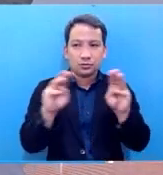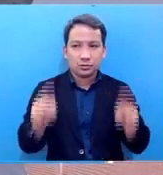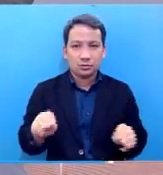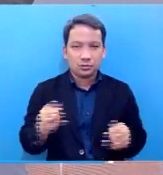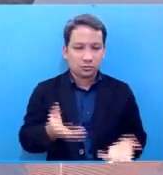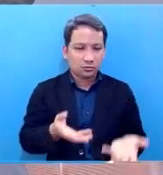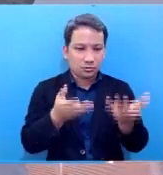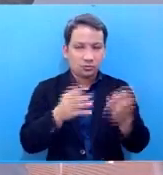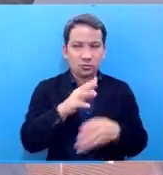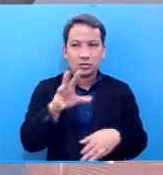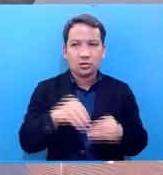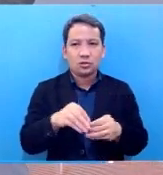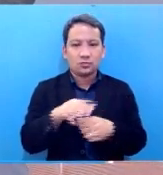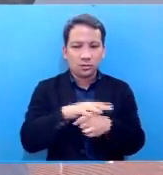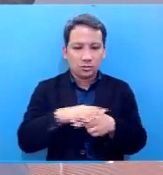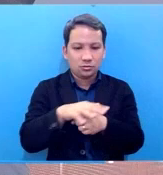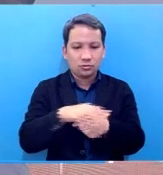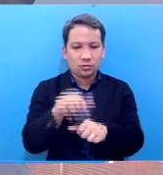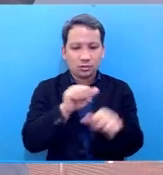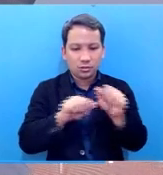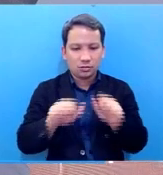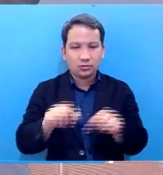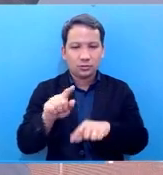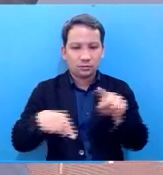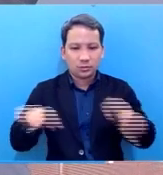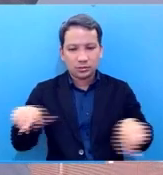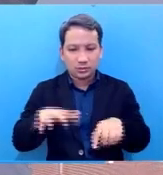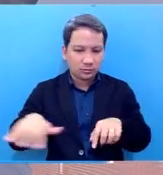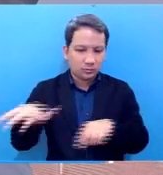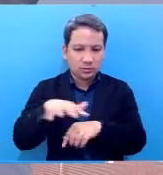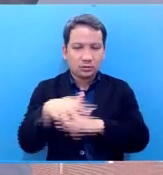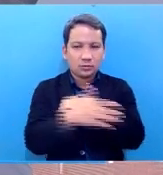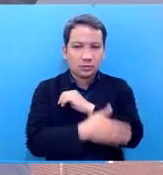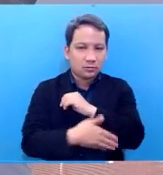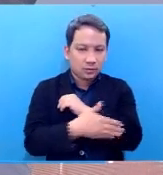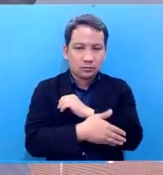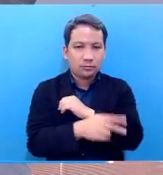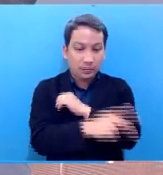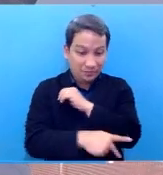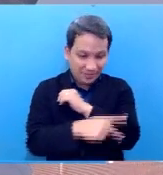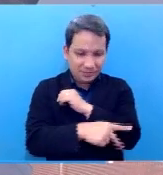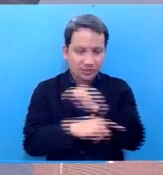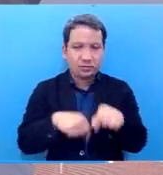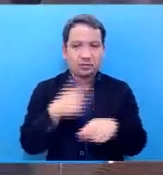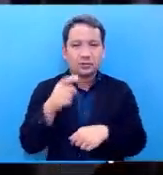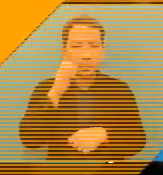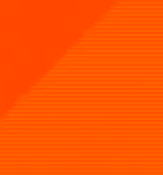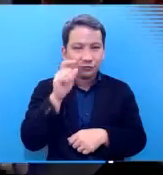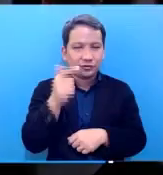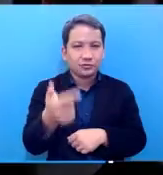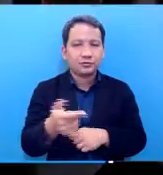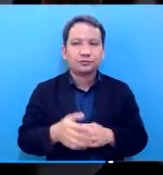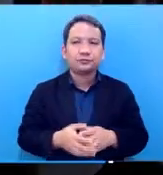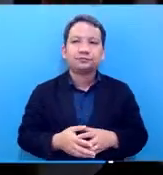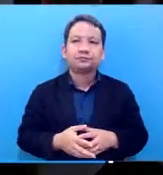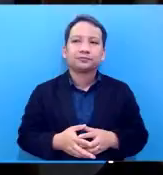ang ilang local Pinoy artists mula sa iba't ibang probinsya. Nasa frontline na balitang yan si Elaine Fulgencio.